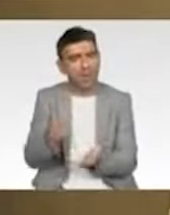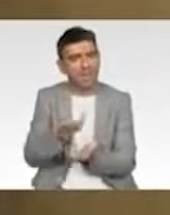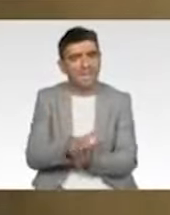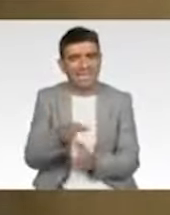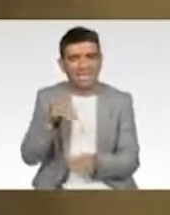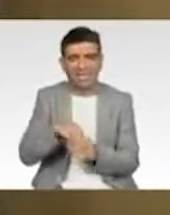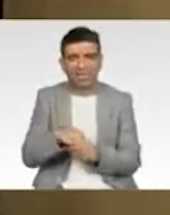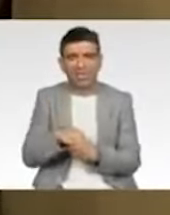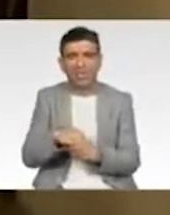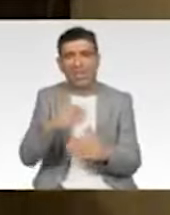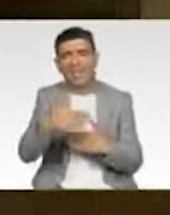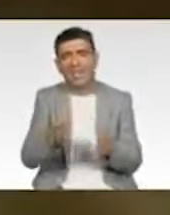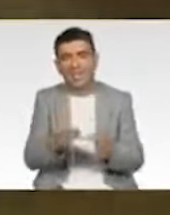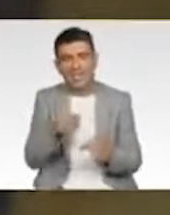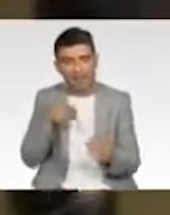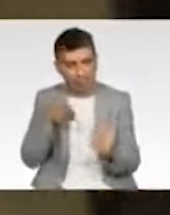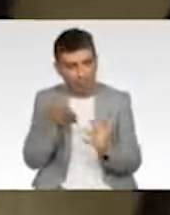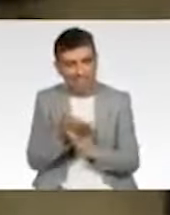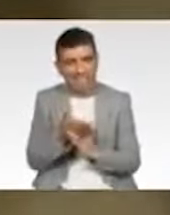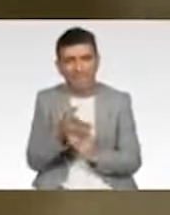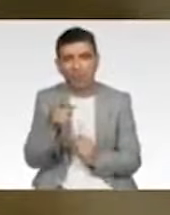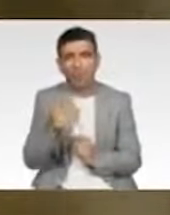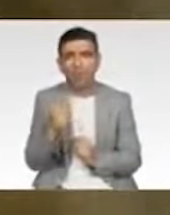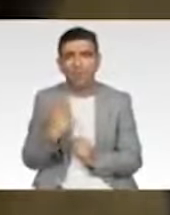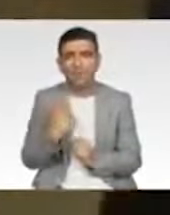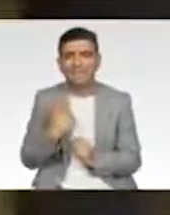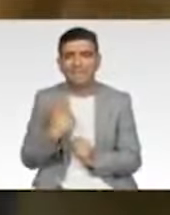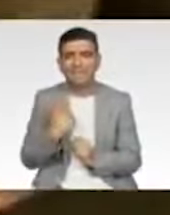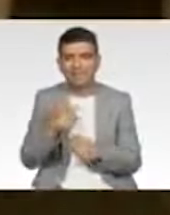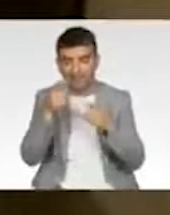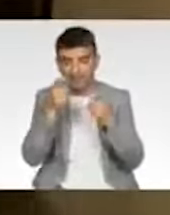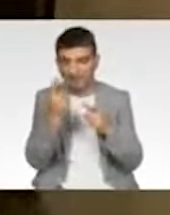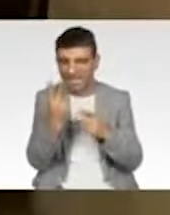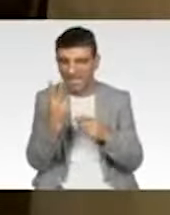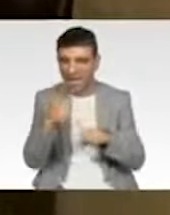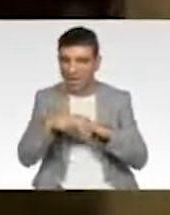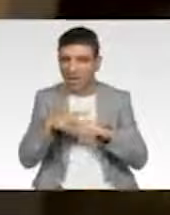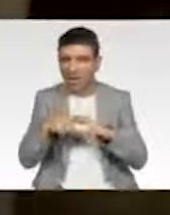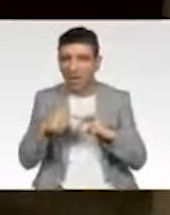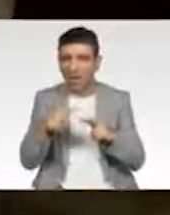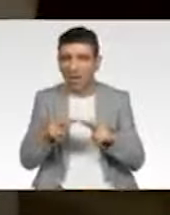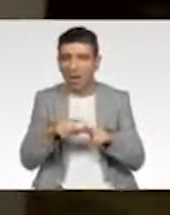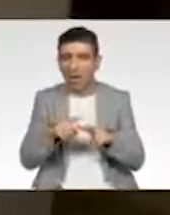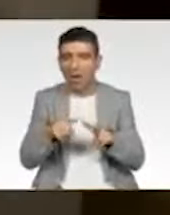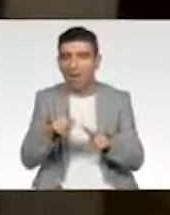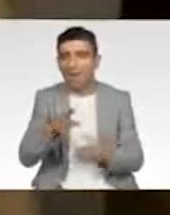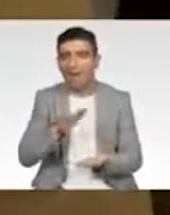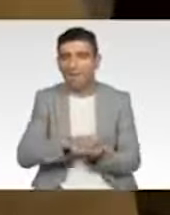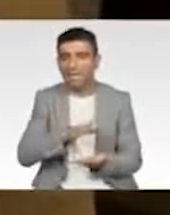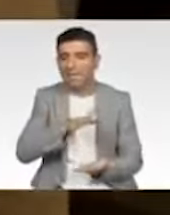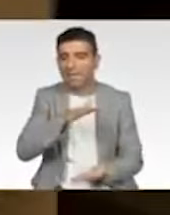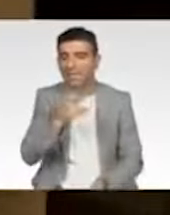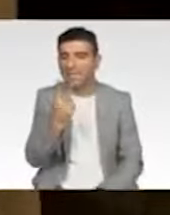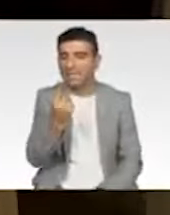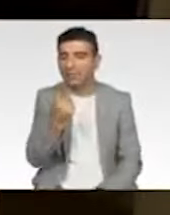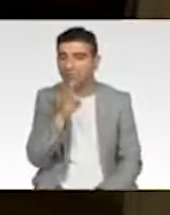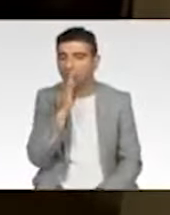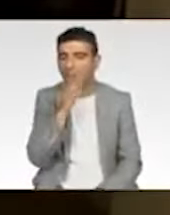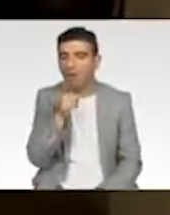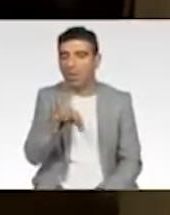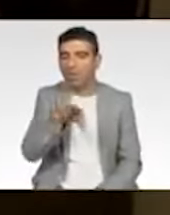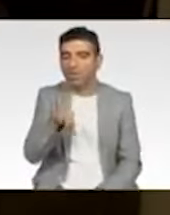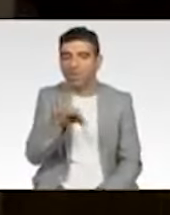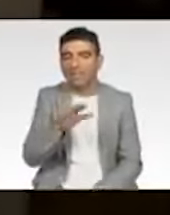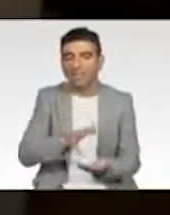üzere depolarımıza giriyor. Bizim birkaç harmanın bu arada birikmesi, tamamen 2,5 yaprak